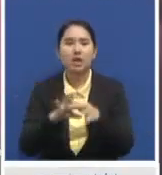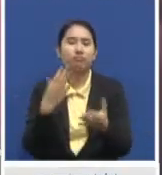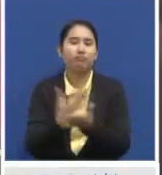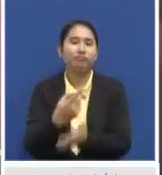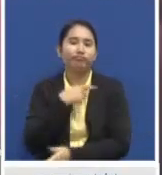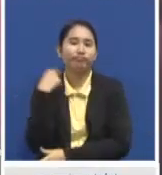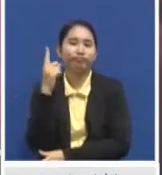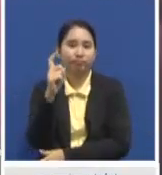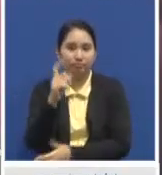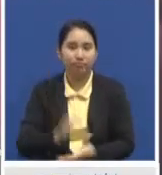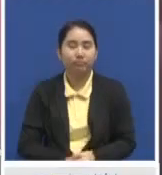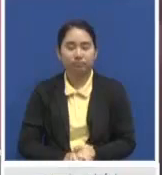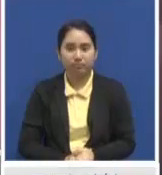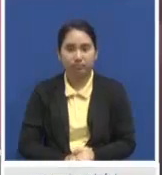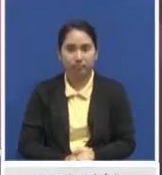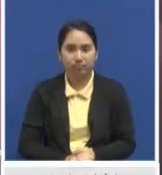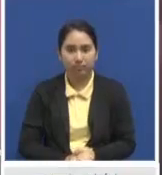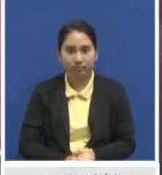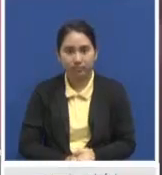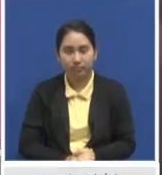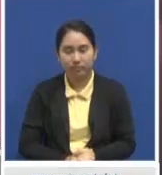ไปนะครับ